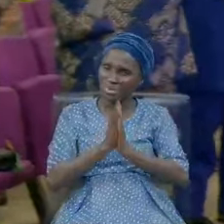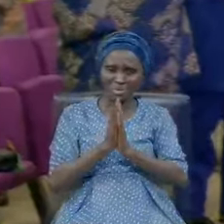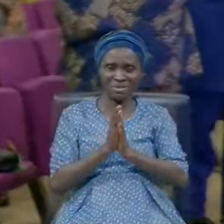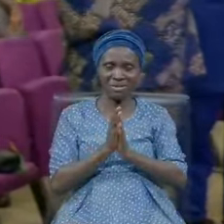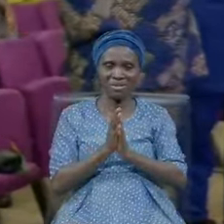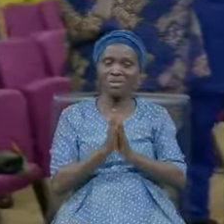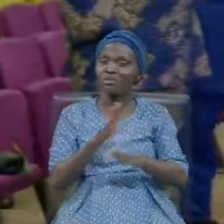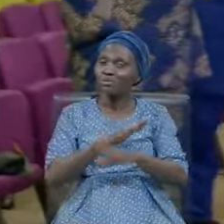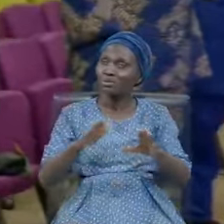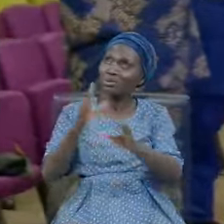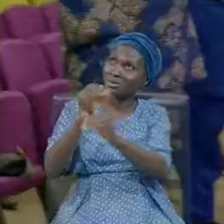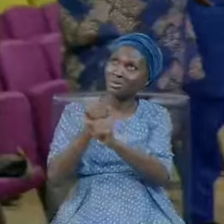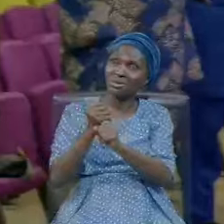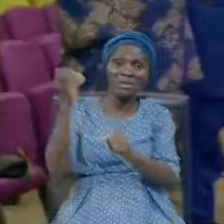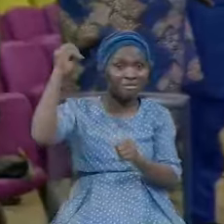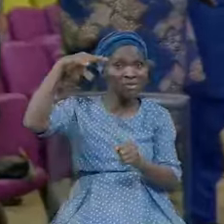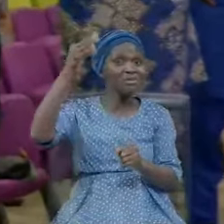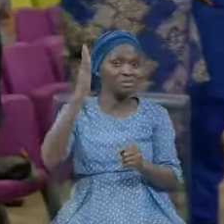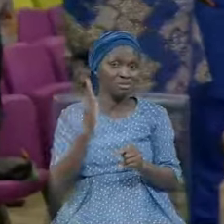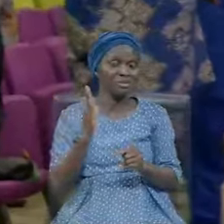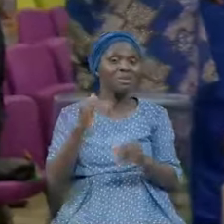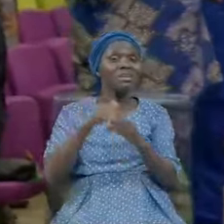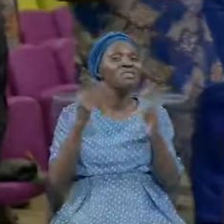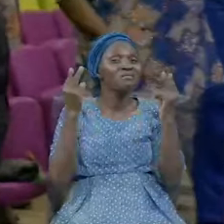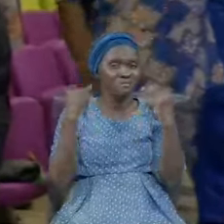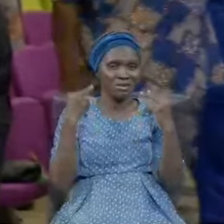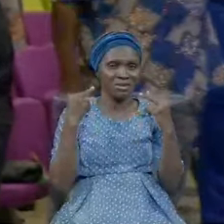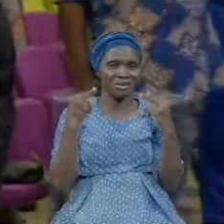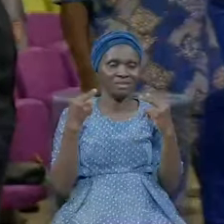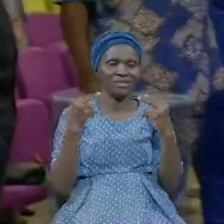Ne recevez pas la grâce de Dieu en vain.